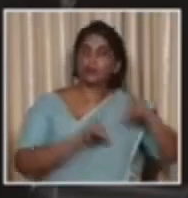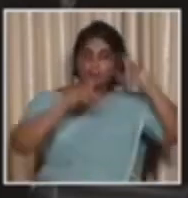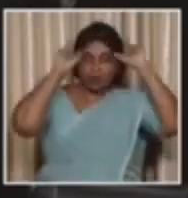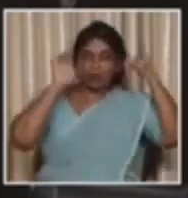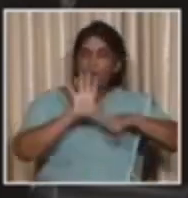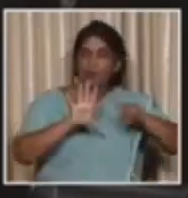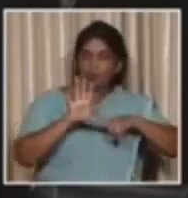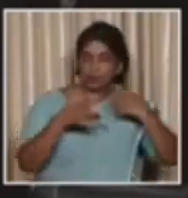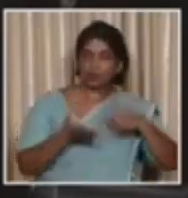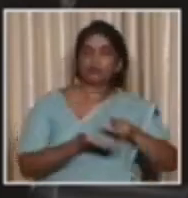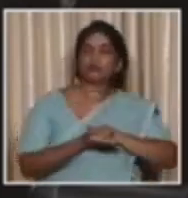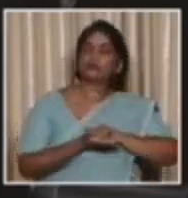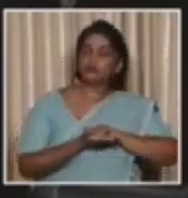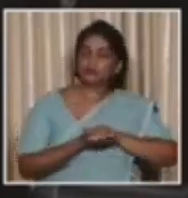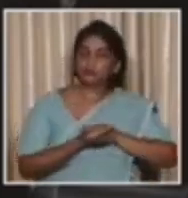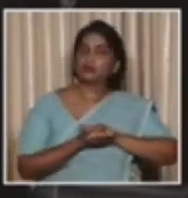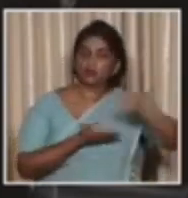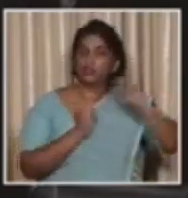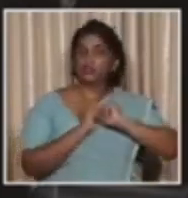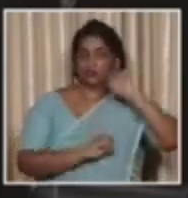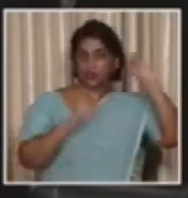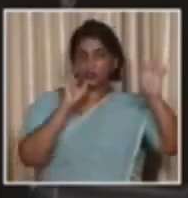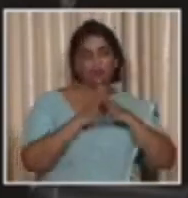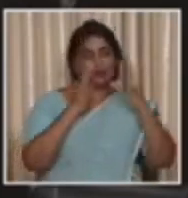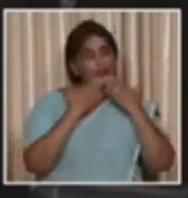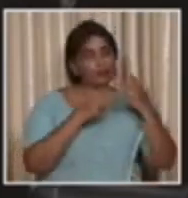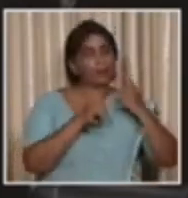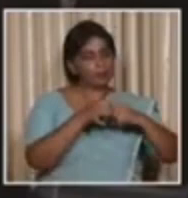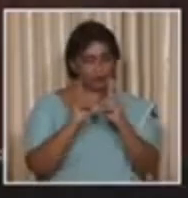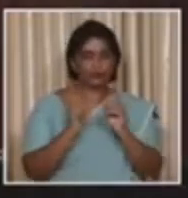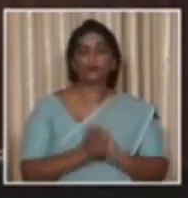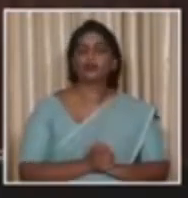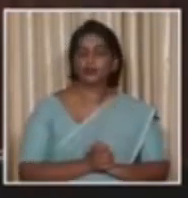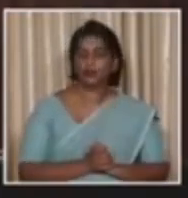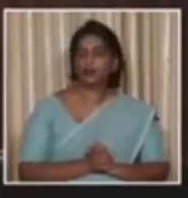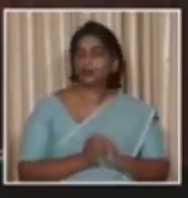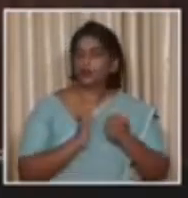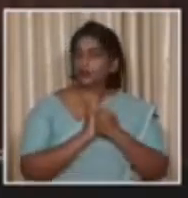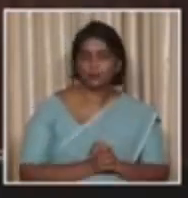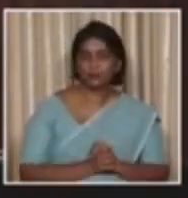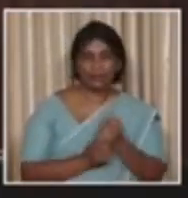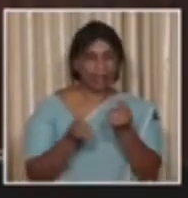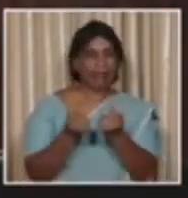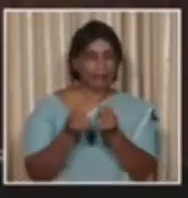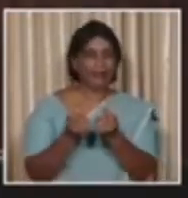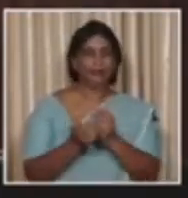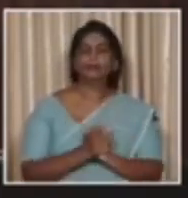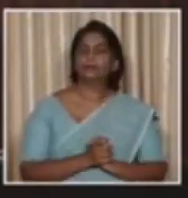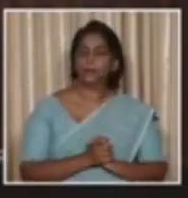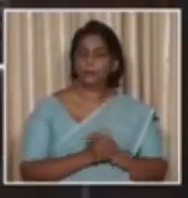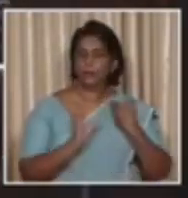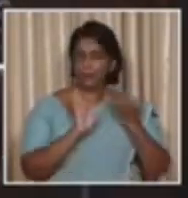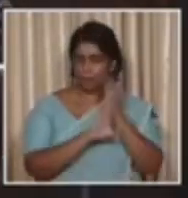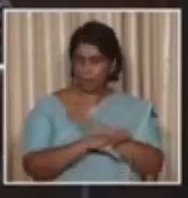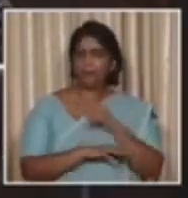ටික හදලා පුළුවන් තරම් රැකියා ගත කරන්න. බොහොමත්ම ස්තුතිය ඔබතුමගේ ප්‍රශ්නෙට. ගරු ඇමතිතුමා, මම පසුගිය